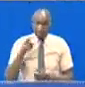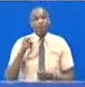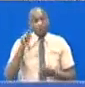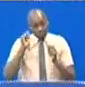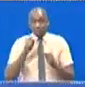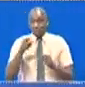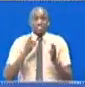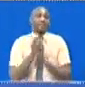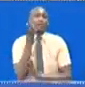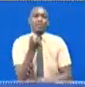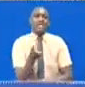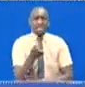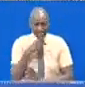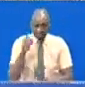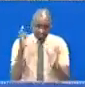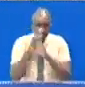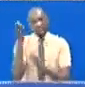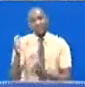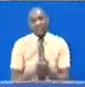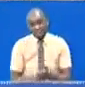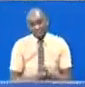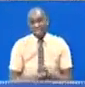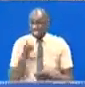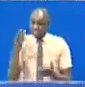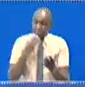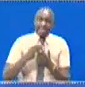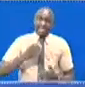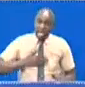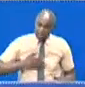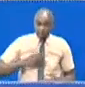hapa, wameficha ficha. Kwa hivyo ni pesa zetu